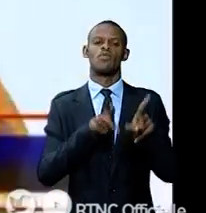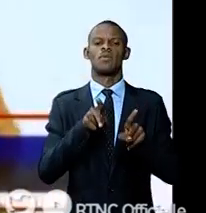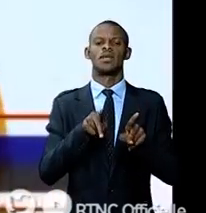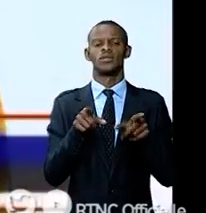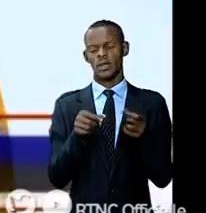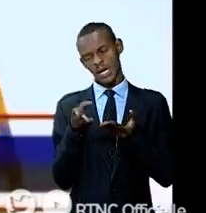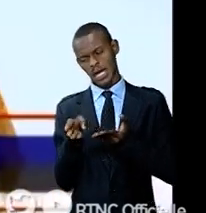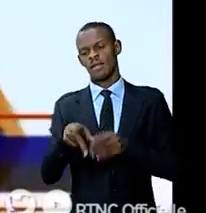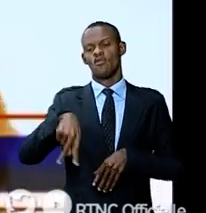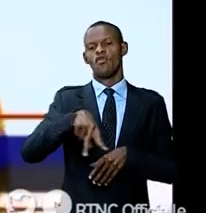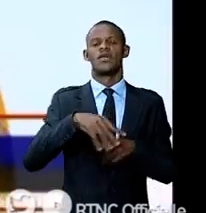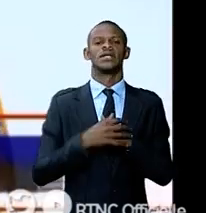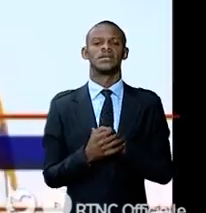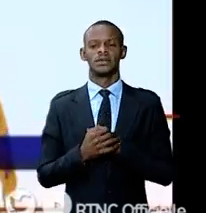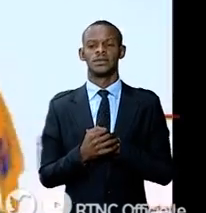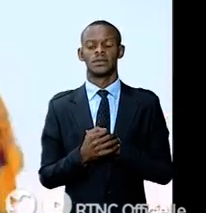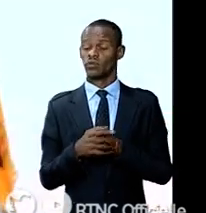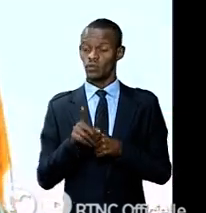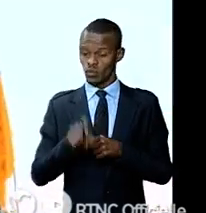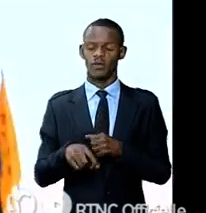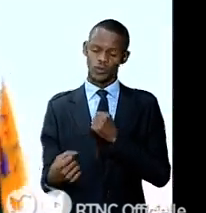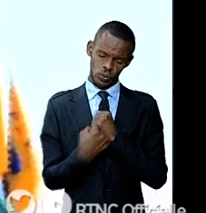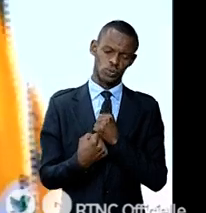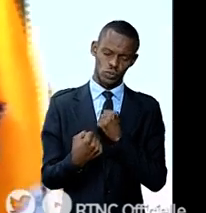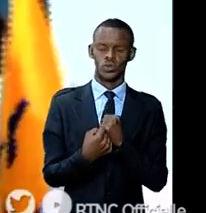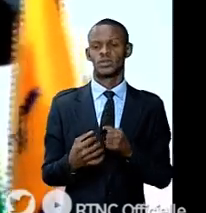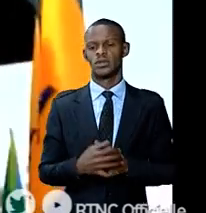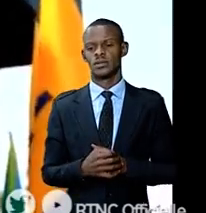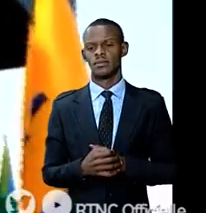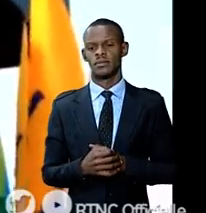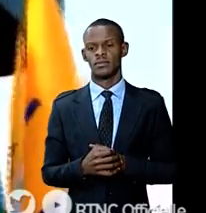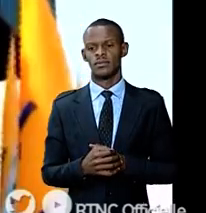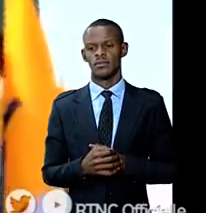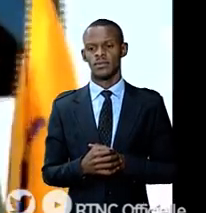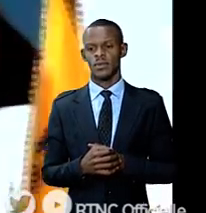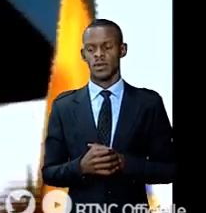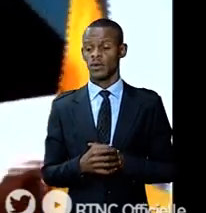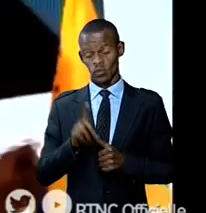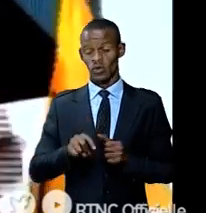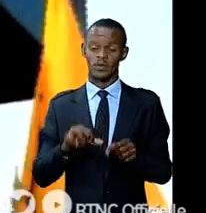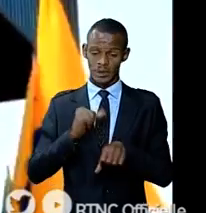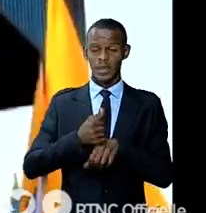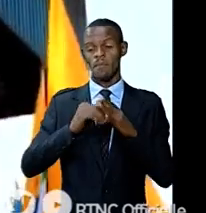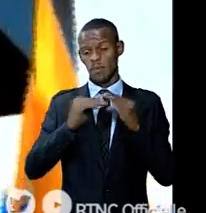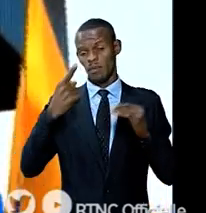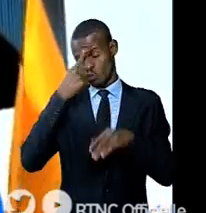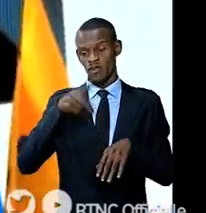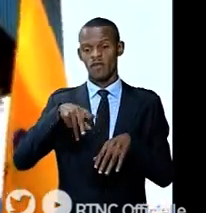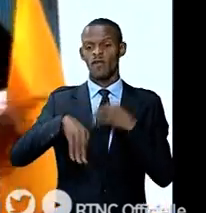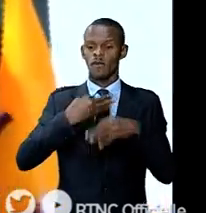Et je vous demande de cultiver la paix pour le bon fonctionnement de notre pays.